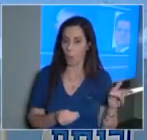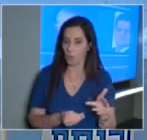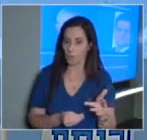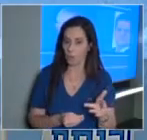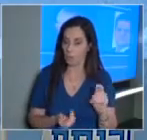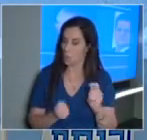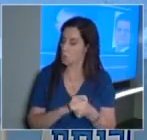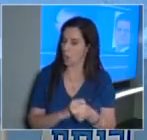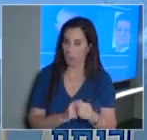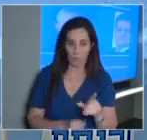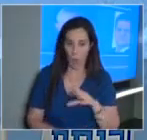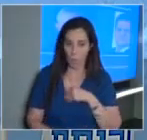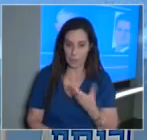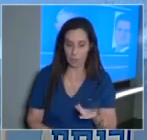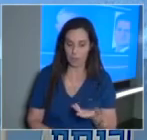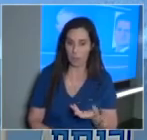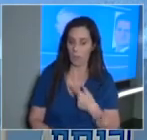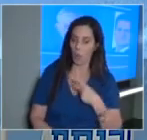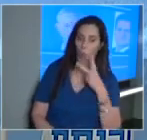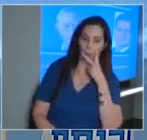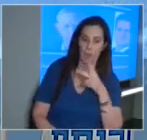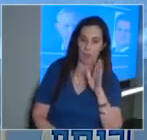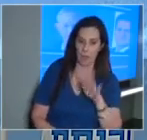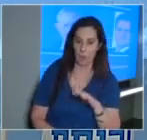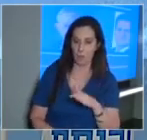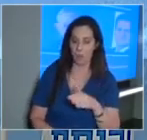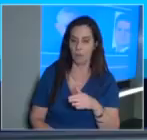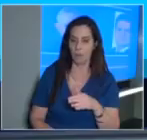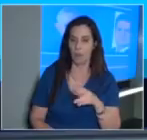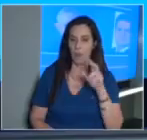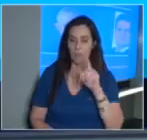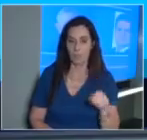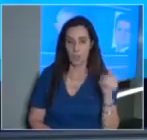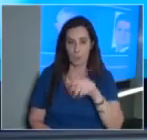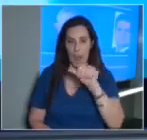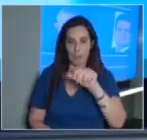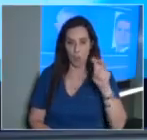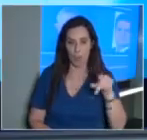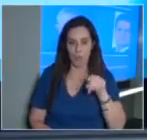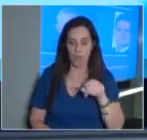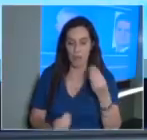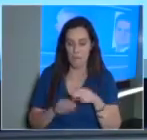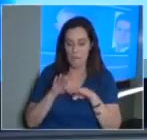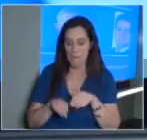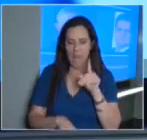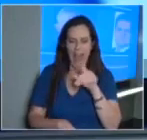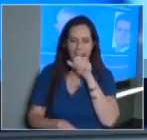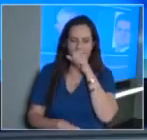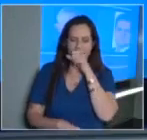האופוזיציה משנה כיוון, אתה לא מסכים? אוקיי, אנחנו ראינו את זה, גם ההזמנה של חבר הכנסת איימן עודה זה צעד,